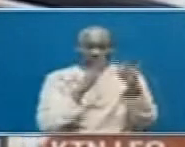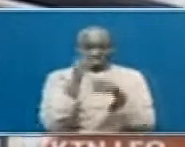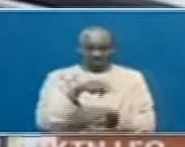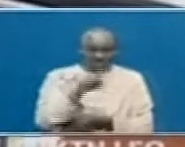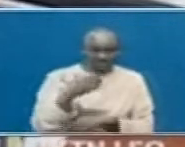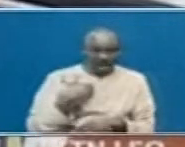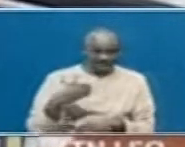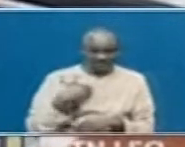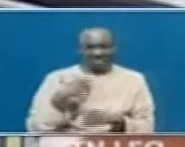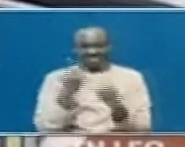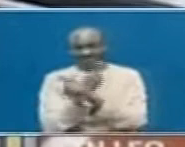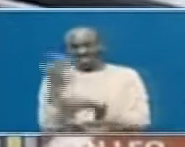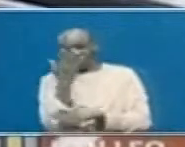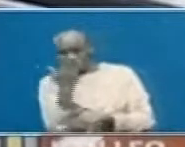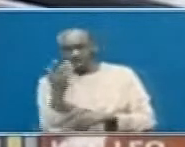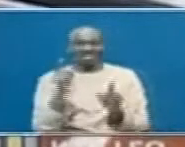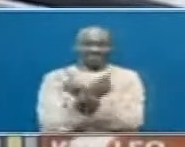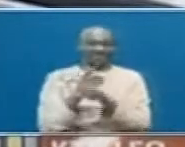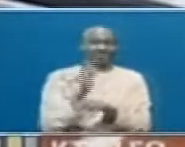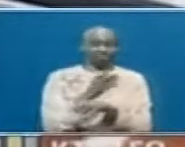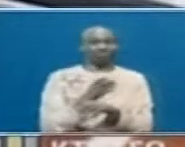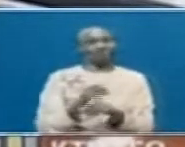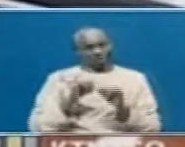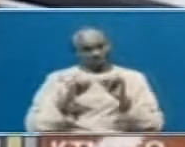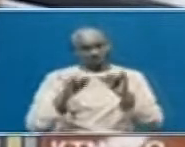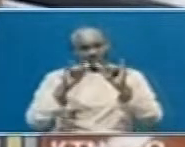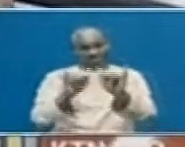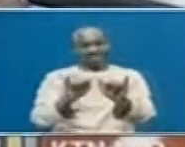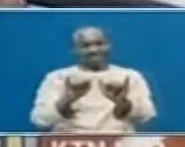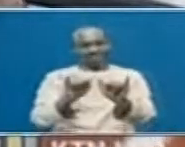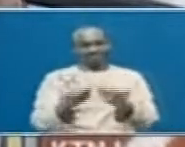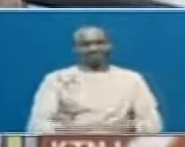atakuwa uwanjani, ile kibao kipepeo kio atakuwa hapa live. Usende bali, endelea kwa nasi.